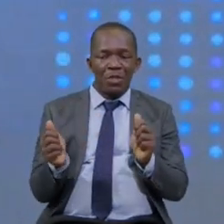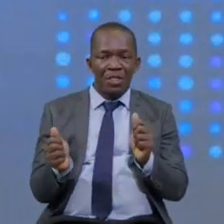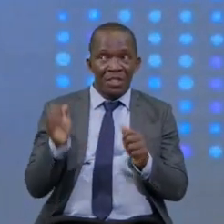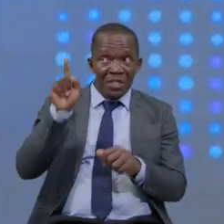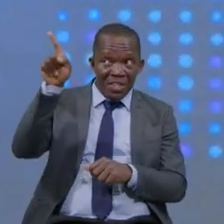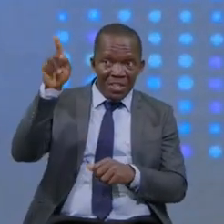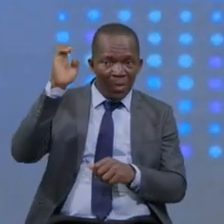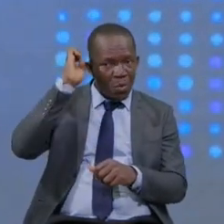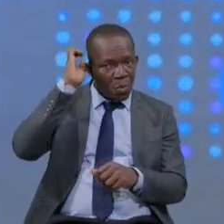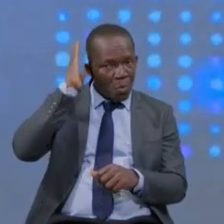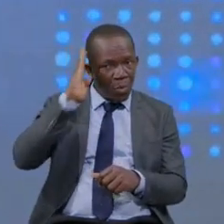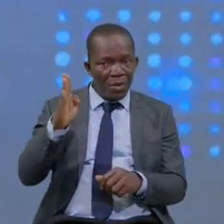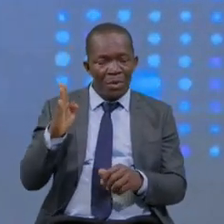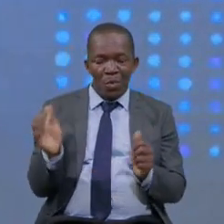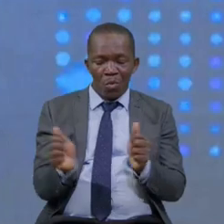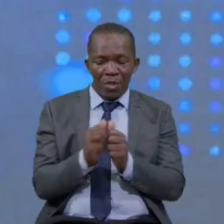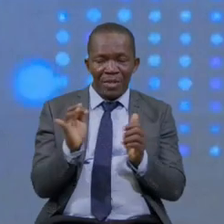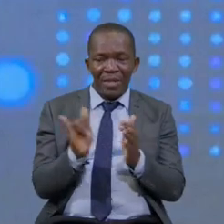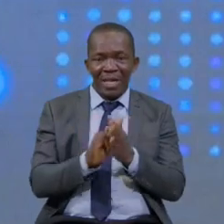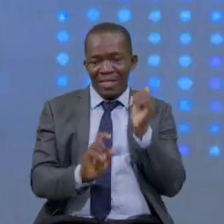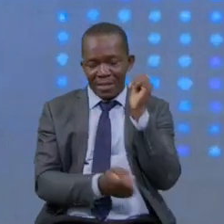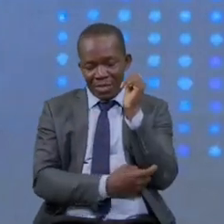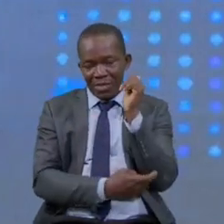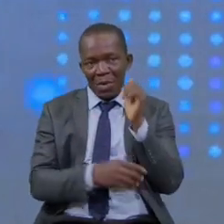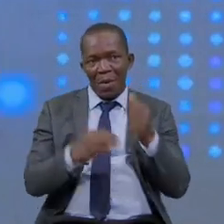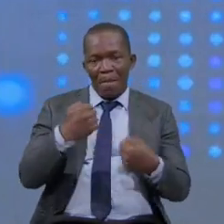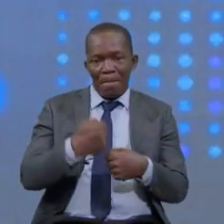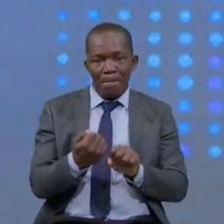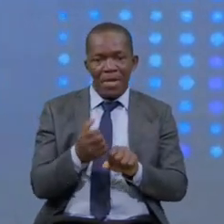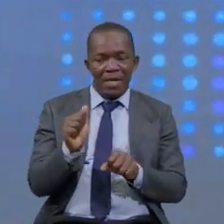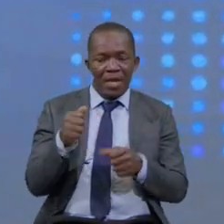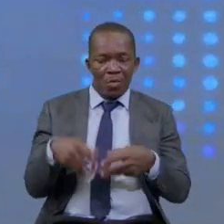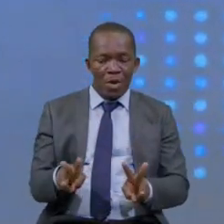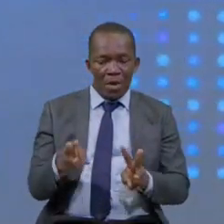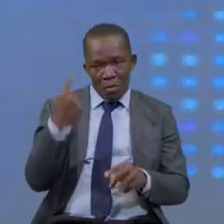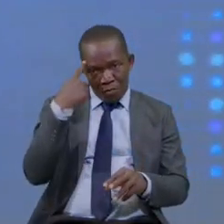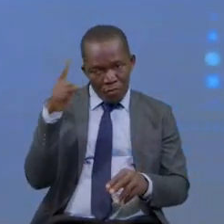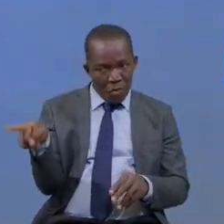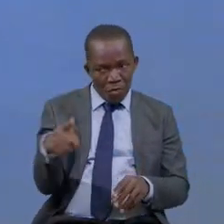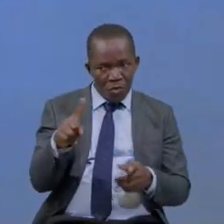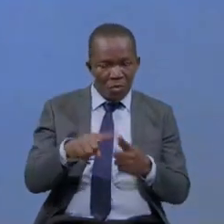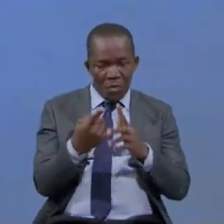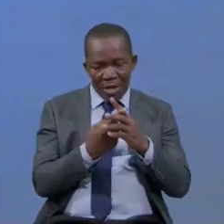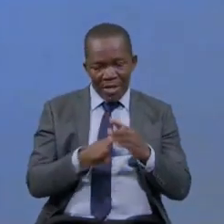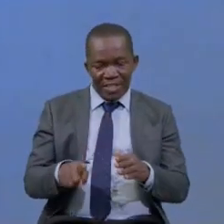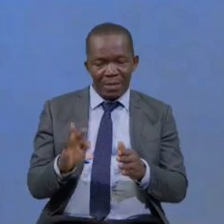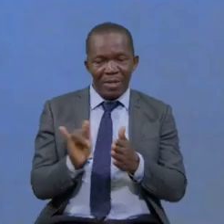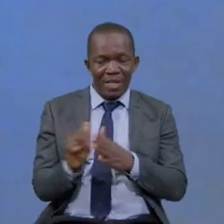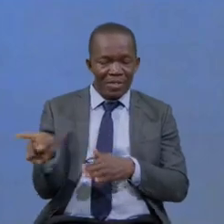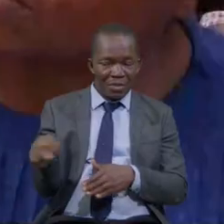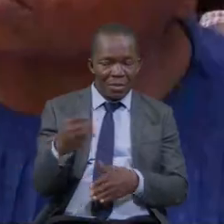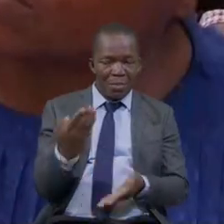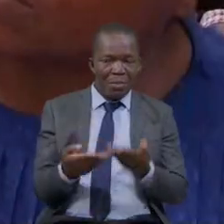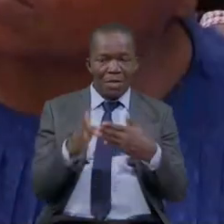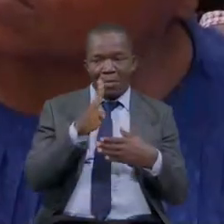il préparera un moyen pour que vous puissiez vous en sortir, afin que vous soyez capable de la